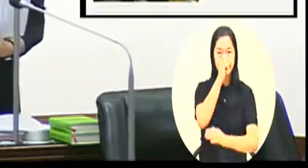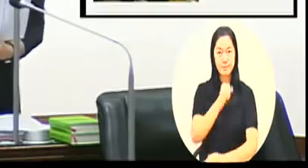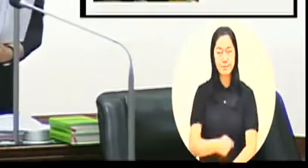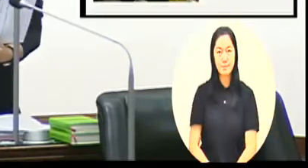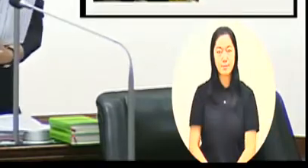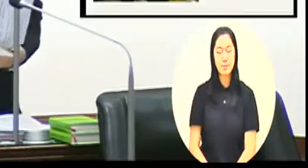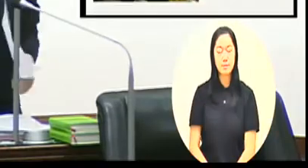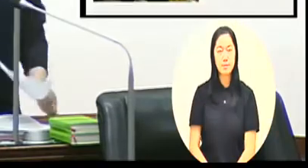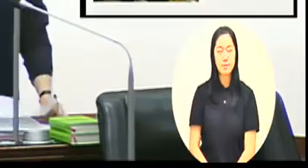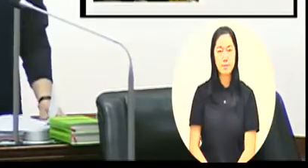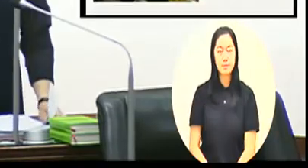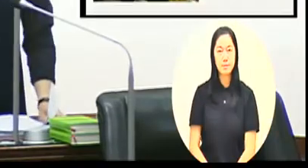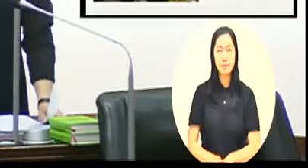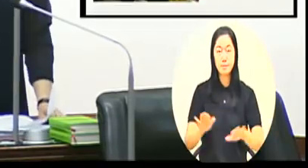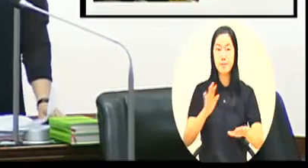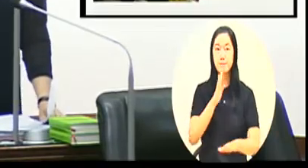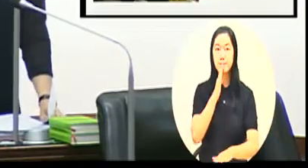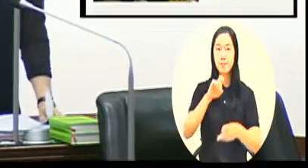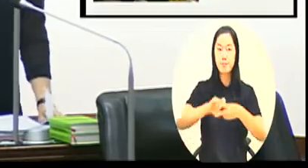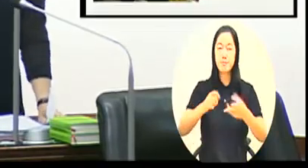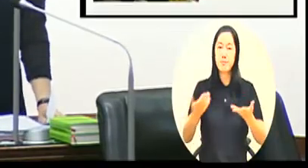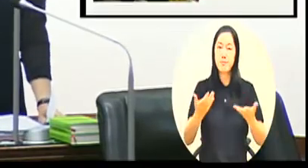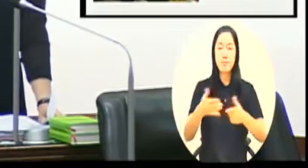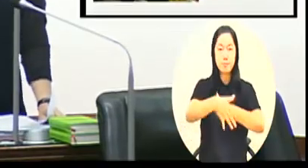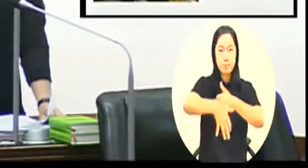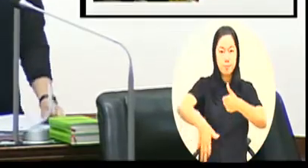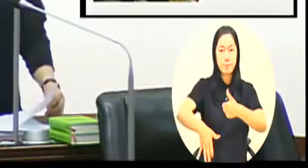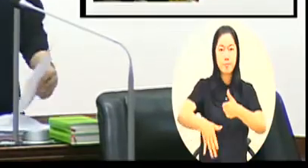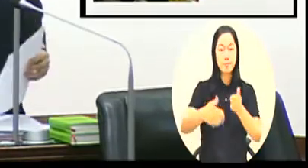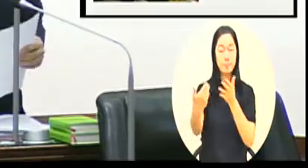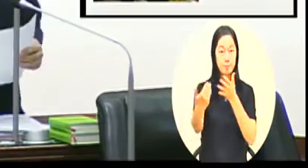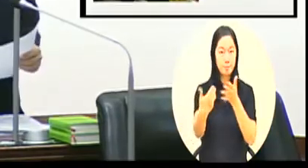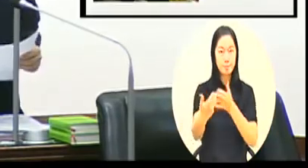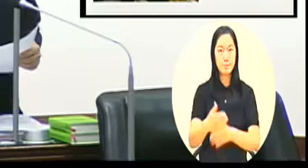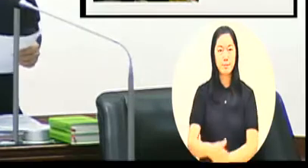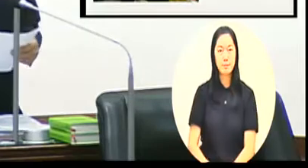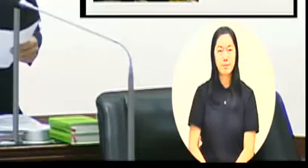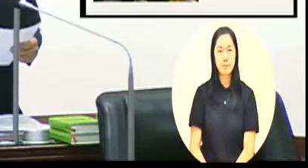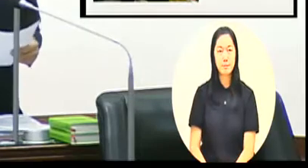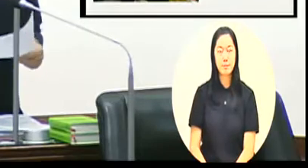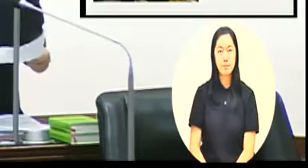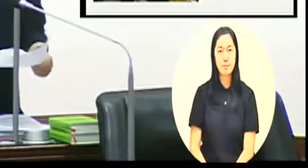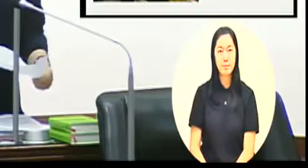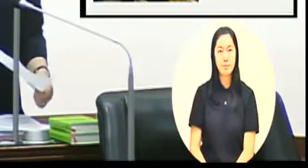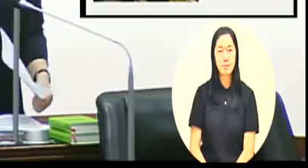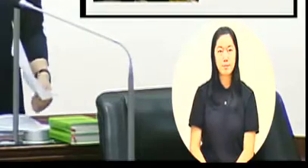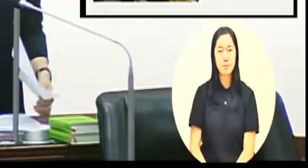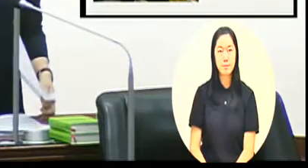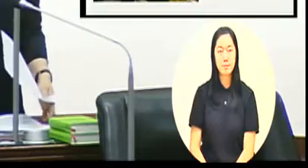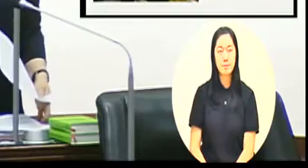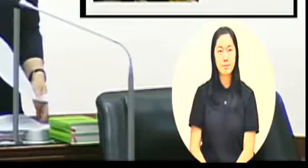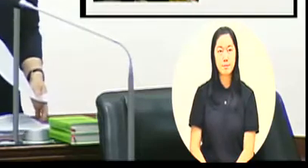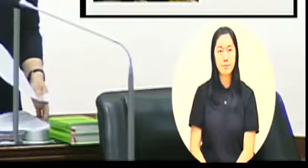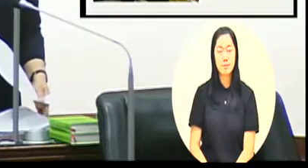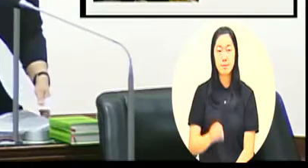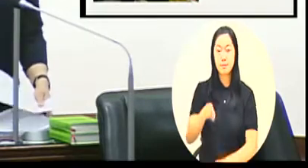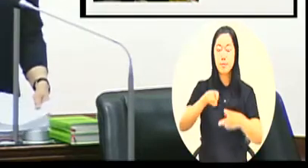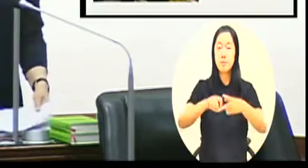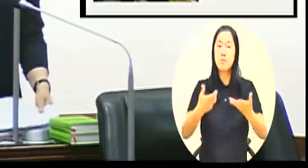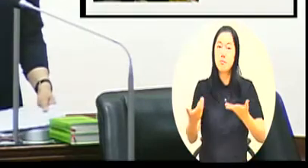今天是我们的公务部门的一个质询哈。那公务部门公务在我们整个